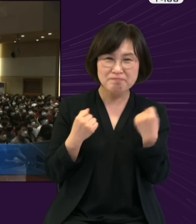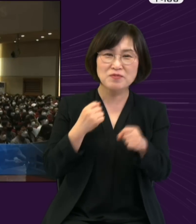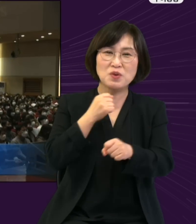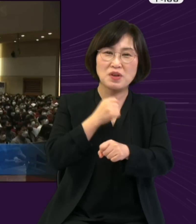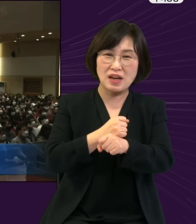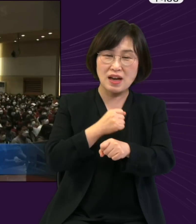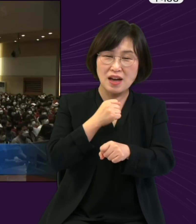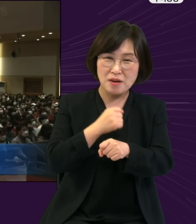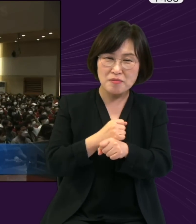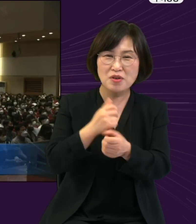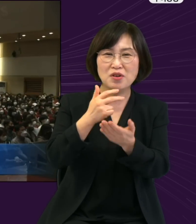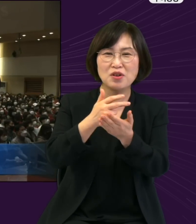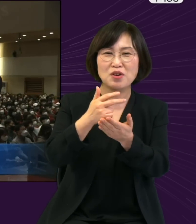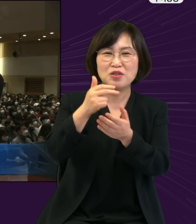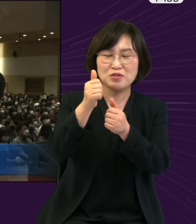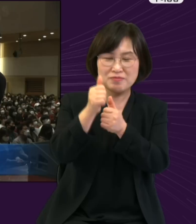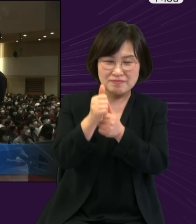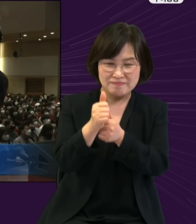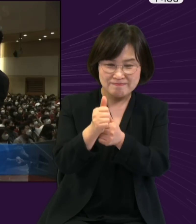순종하며 주